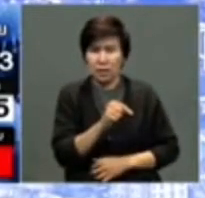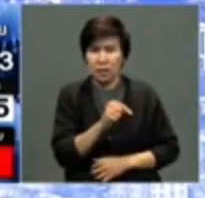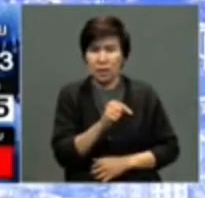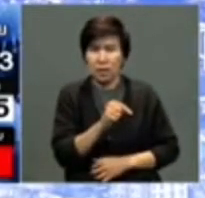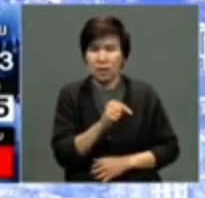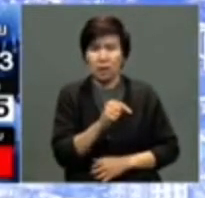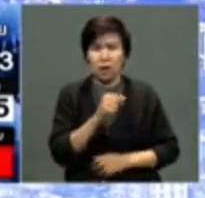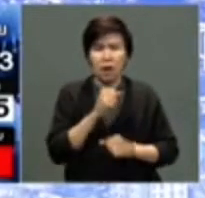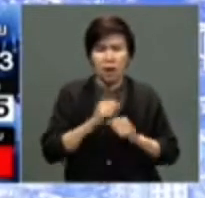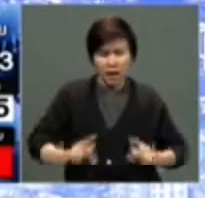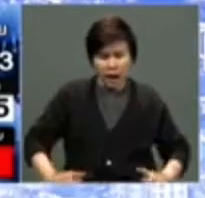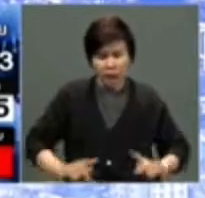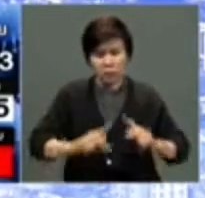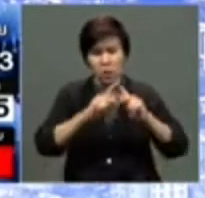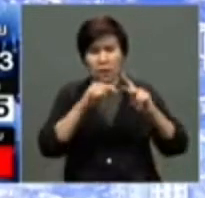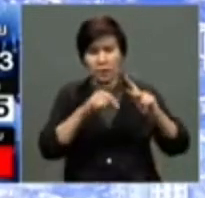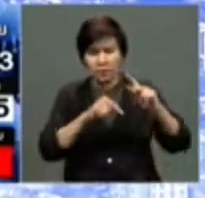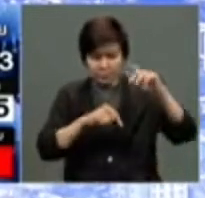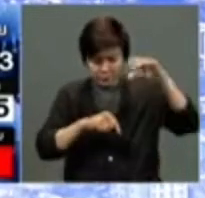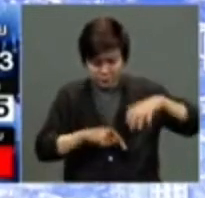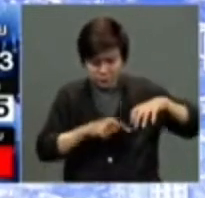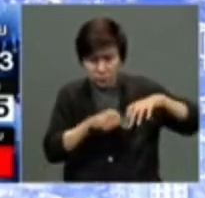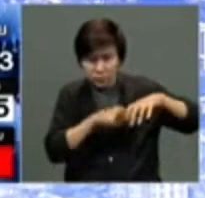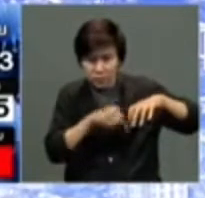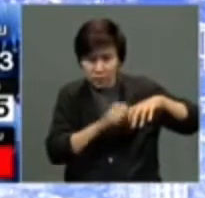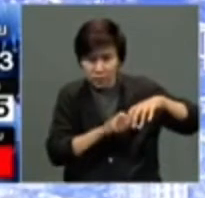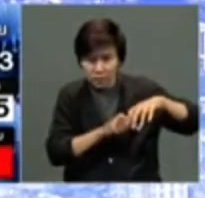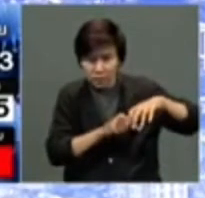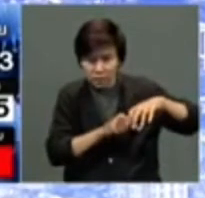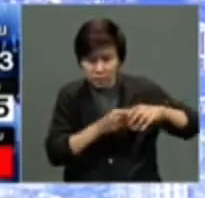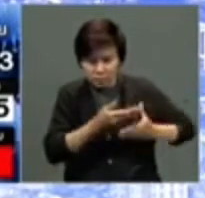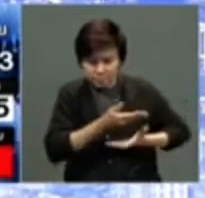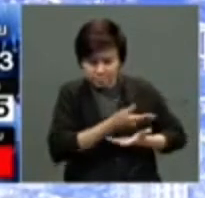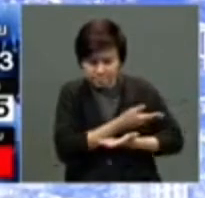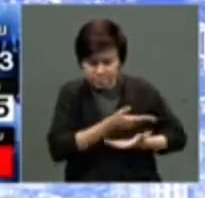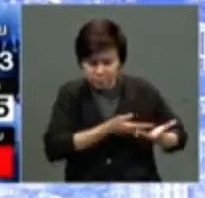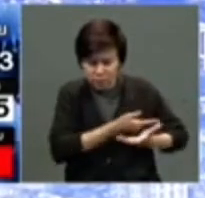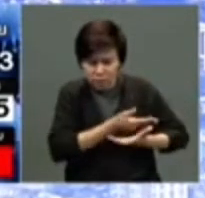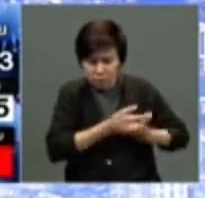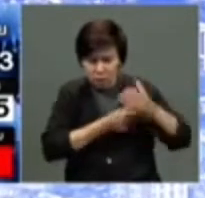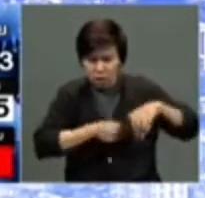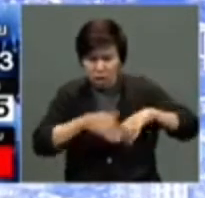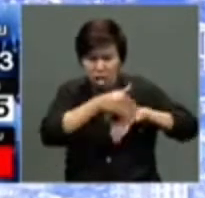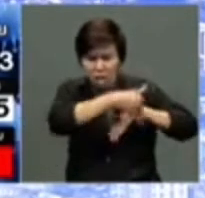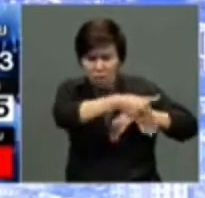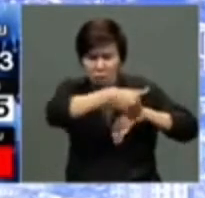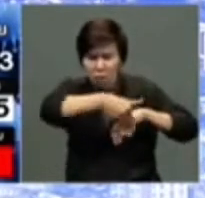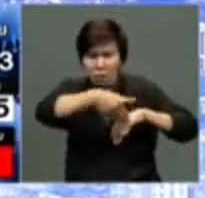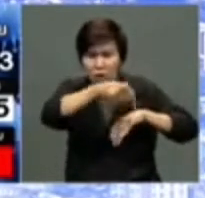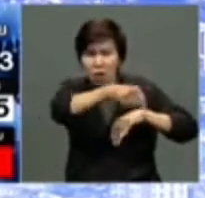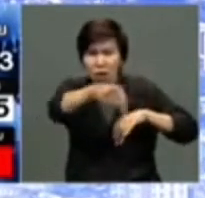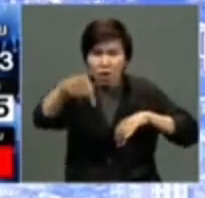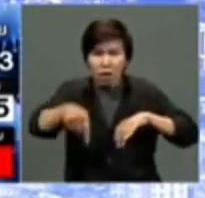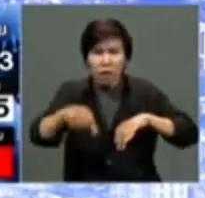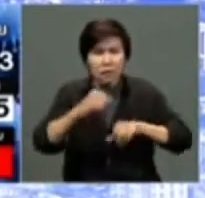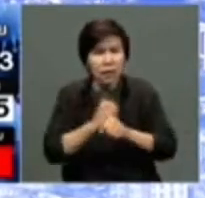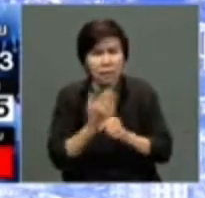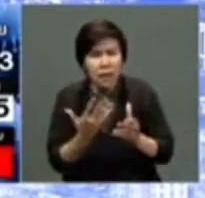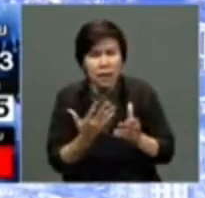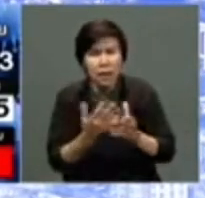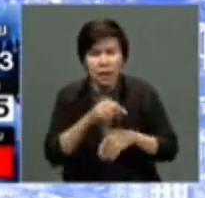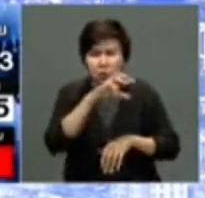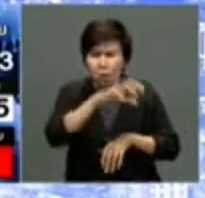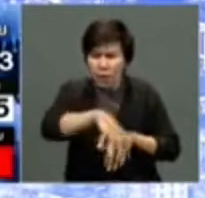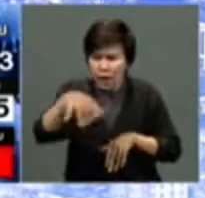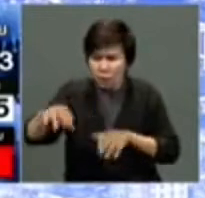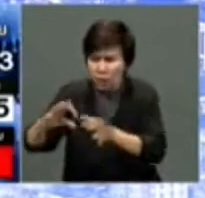เราคุยกันในเฉพาะในกระทรวงเฉพาะอะไรทั้งหลายนี่พอได้นะครับแต่พอบอกว่าจะต้องไปคุมที่ด่านนู้นต้องไปคุมคนไม่